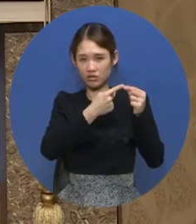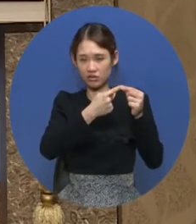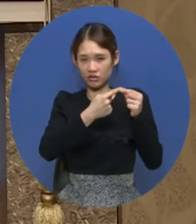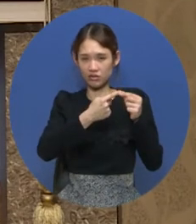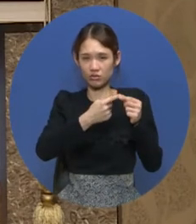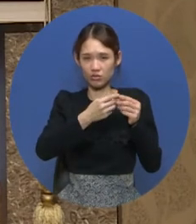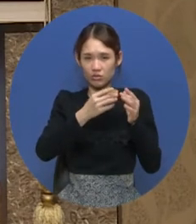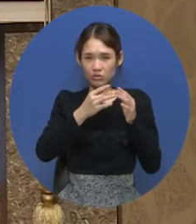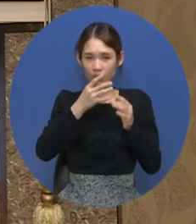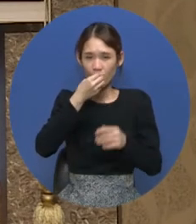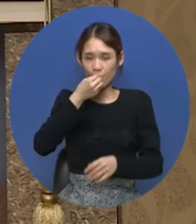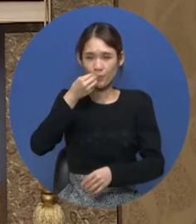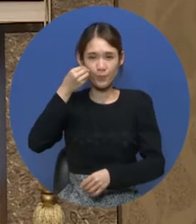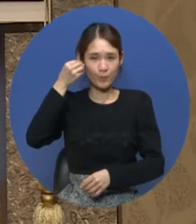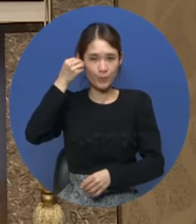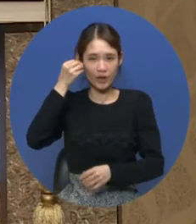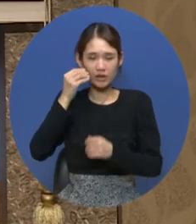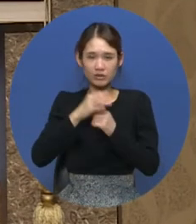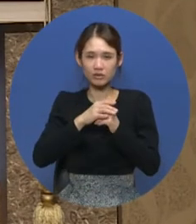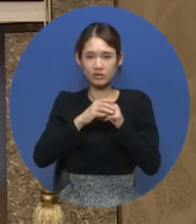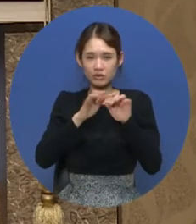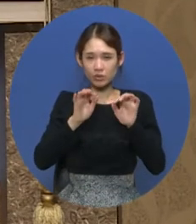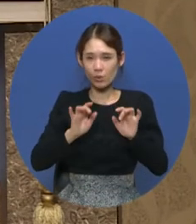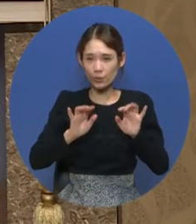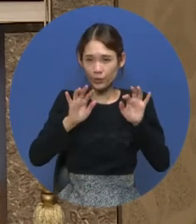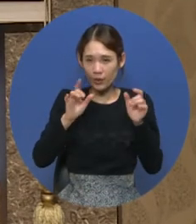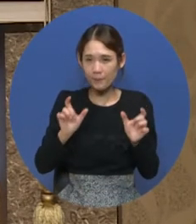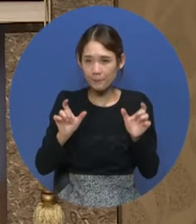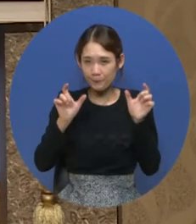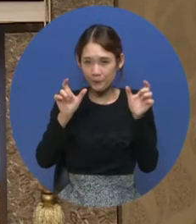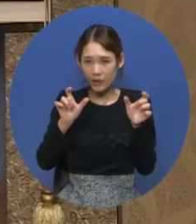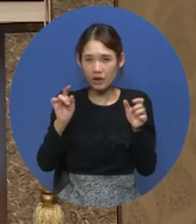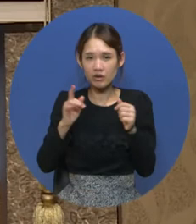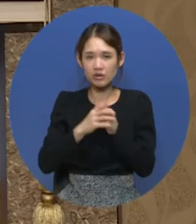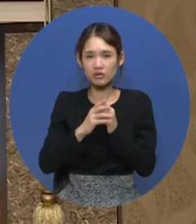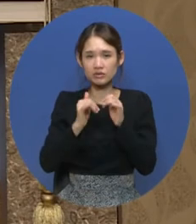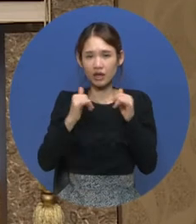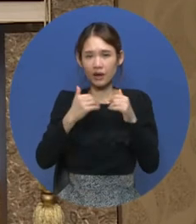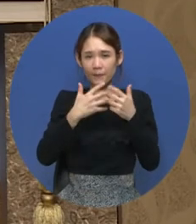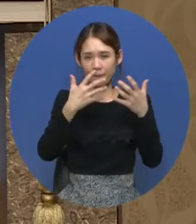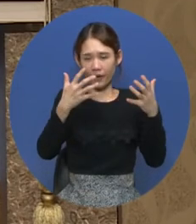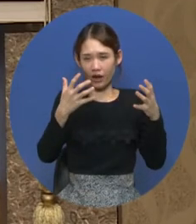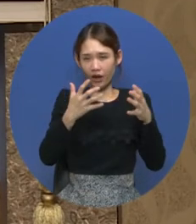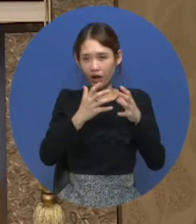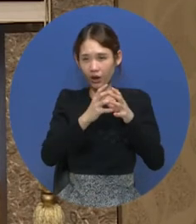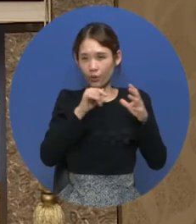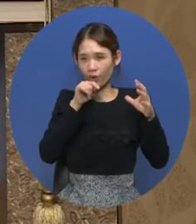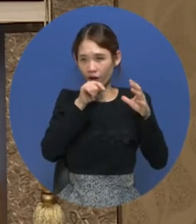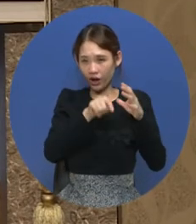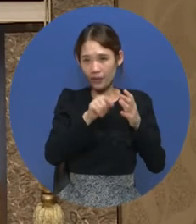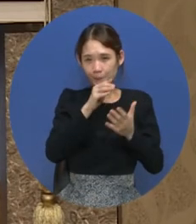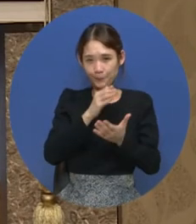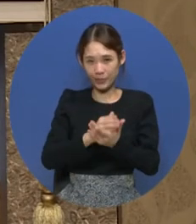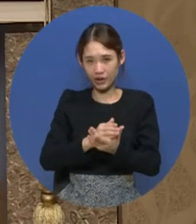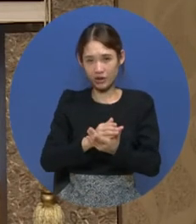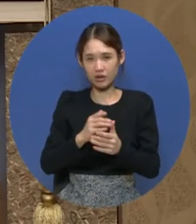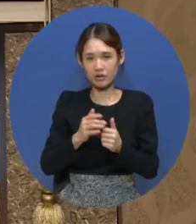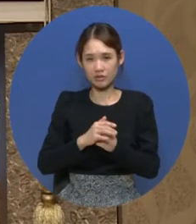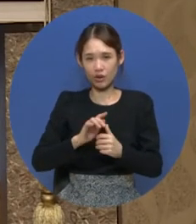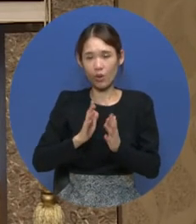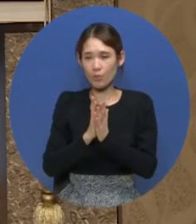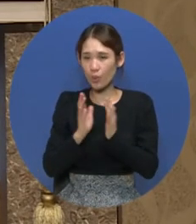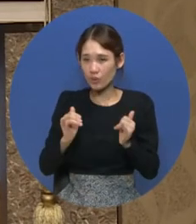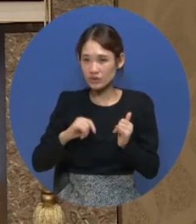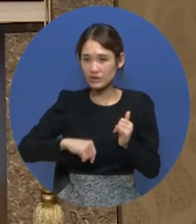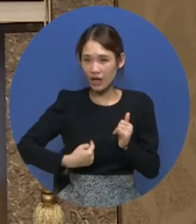우리 홈페 라든지 그런 데다 올려놓는 것은 일단 사람이 많은 곳에 가면 안된다고 해서 보면 스스로